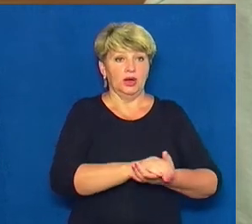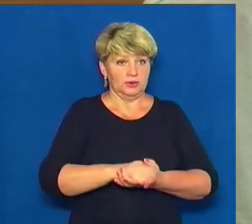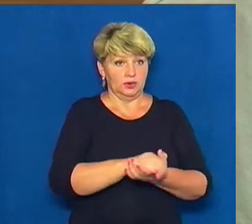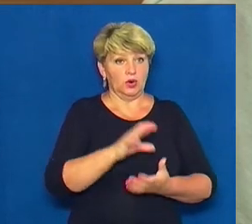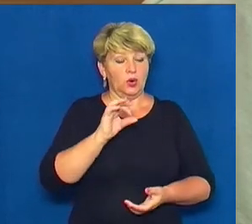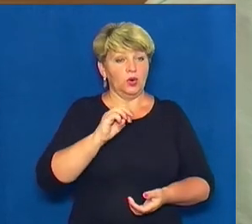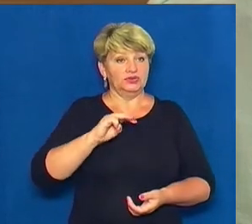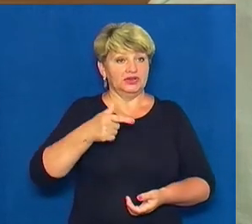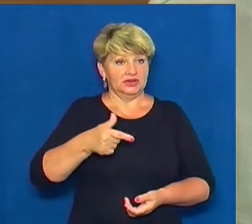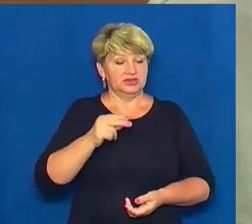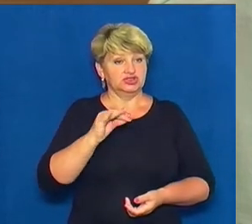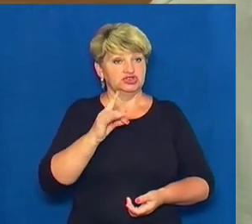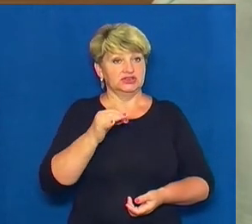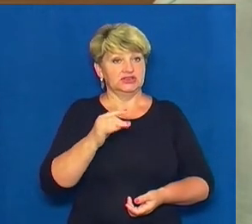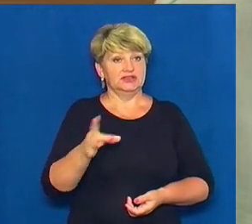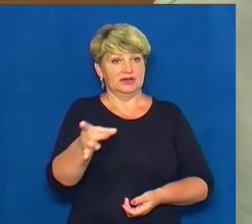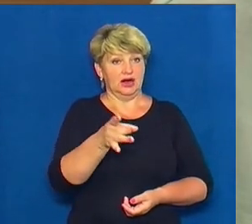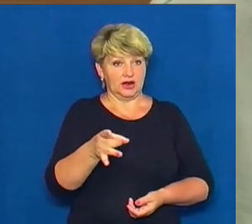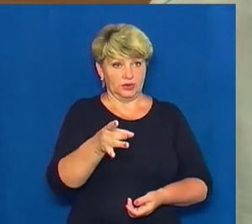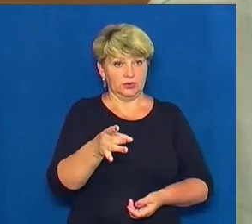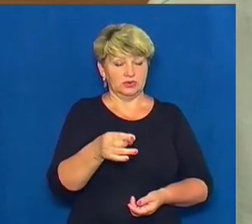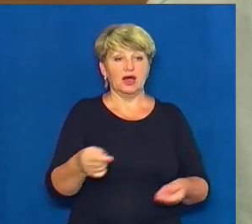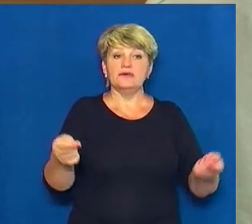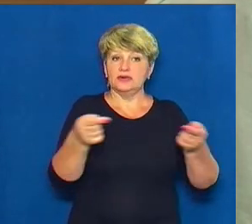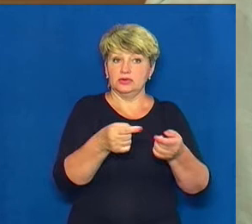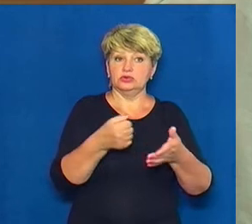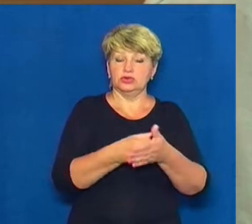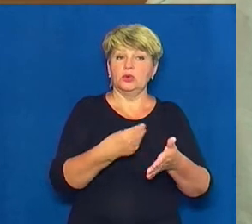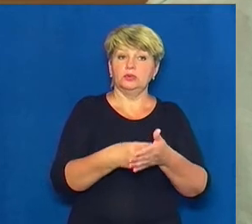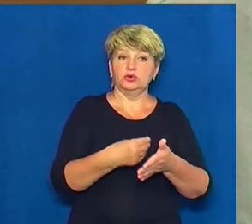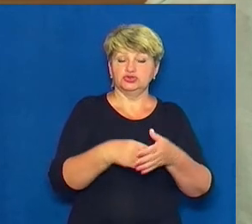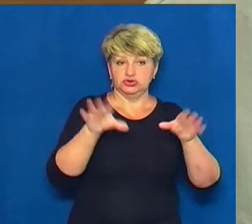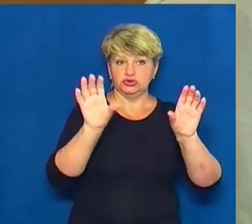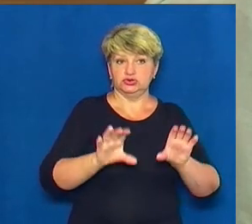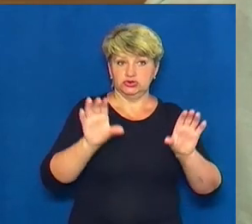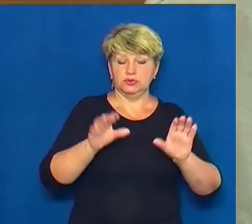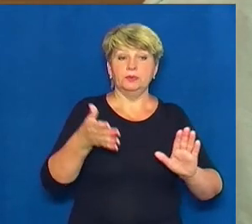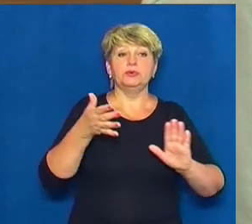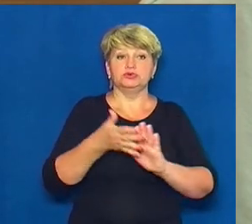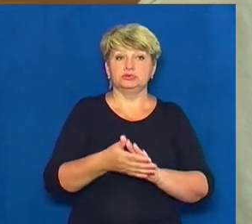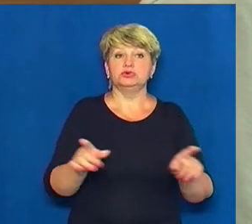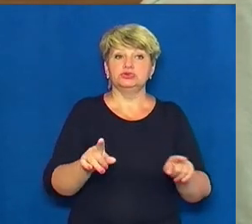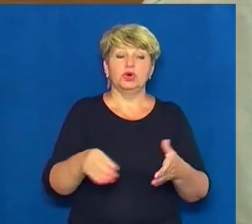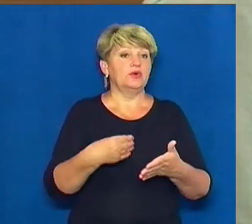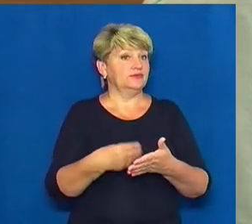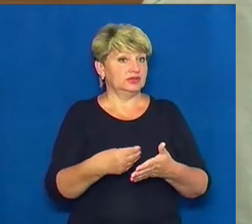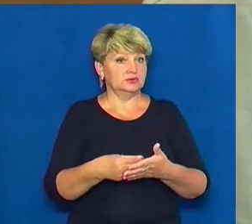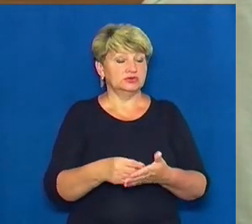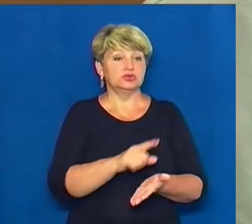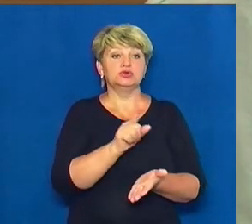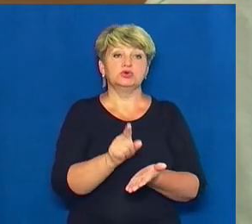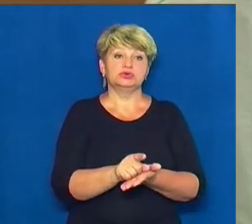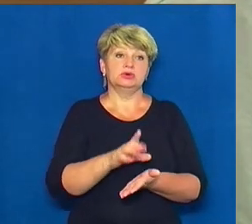Чигиринського району, відповідно до бюджетного кодексу, зрозуміло, що фінансування мало б